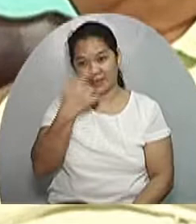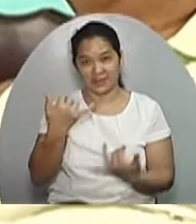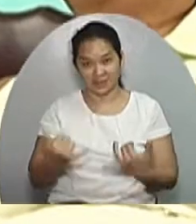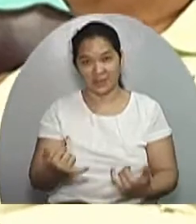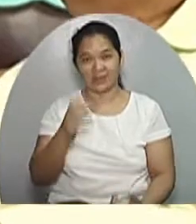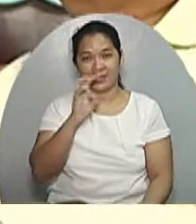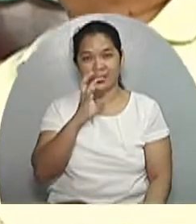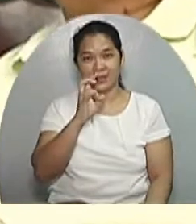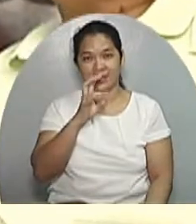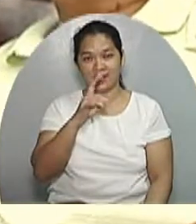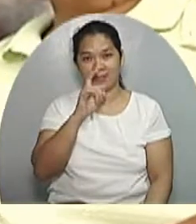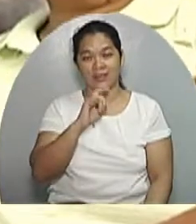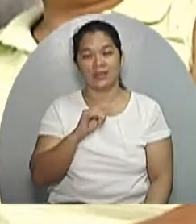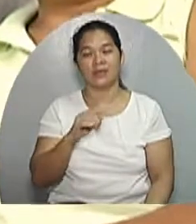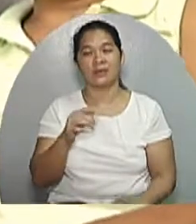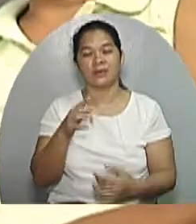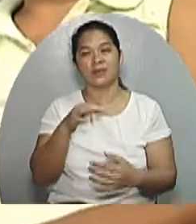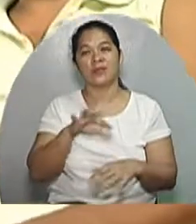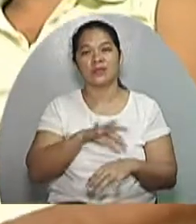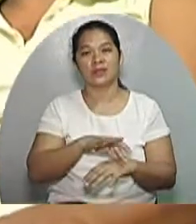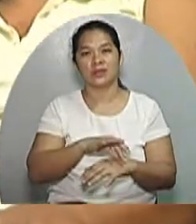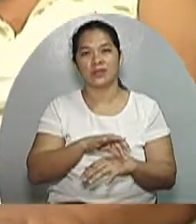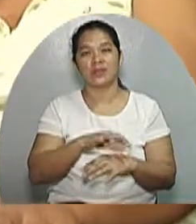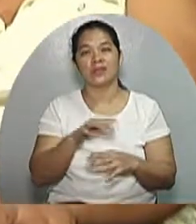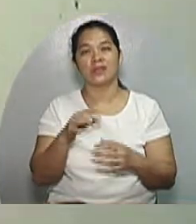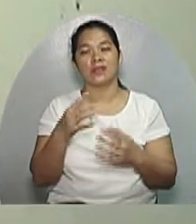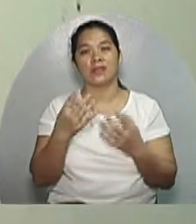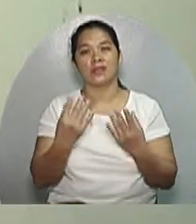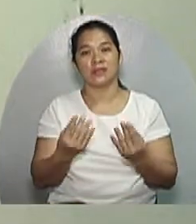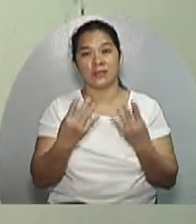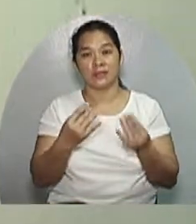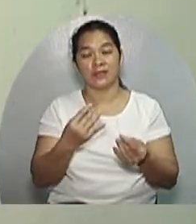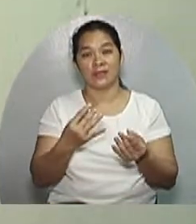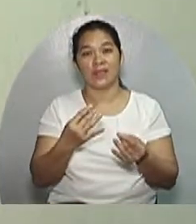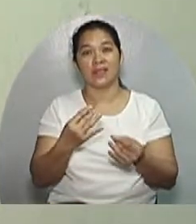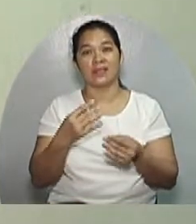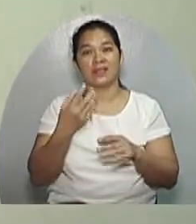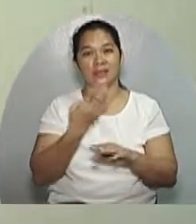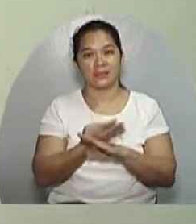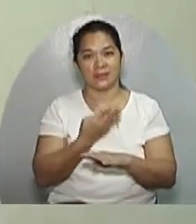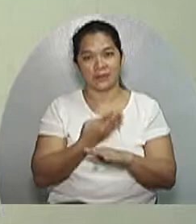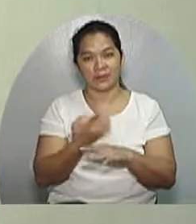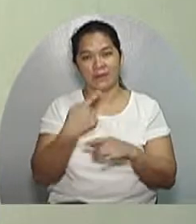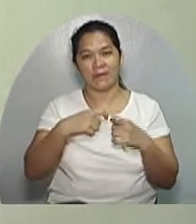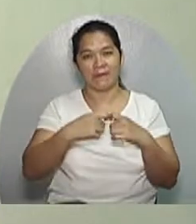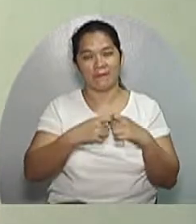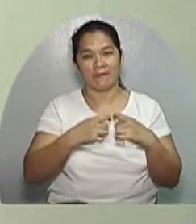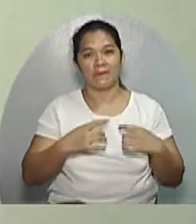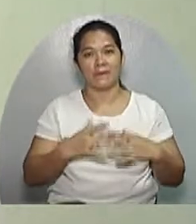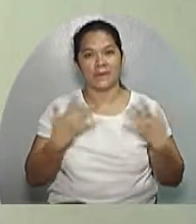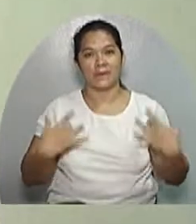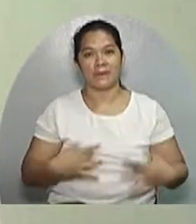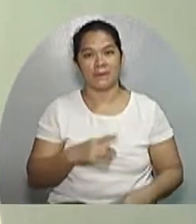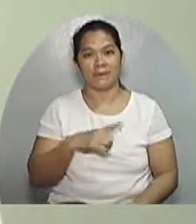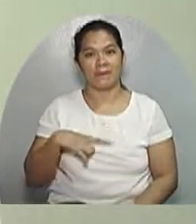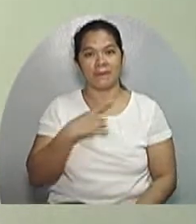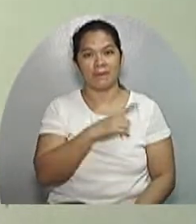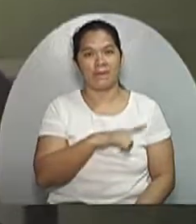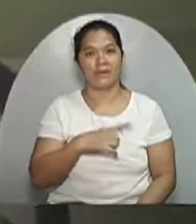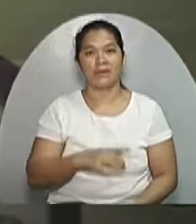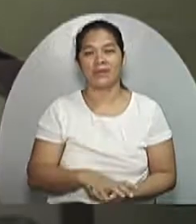dahil 17 pa lang, hangba't malambot pa ang buto, ma-opera na at naiipit na nga raw ang puso at baga